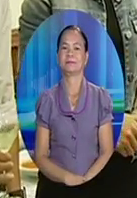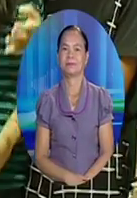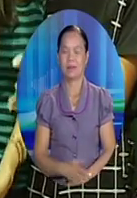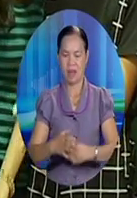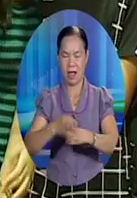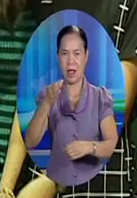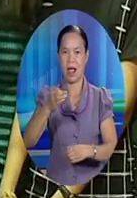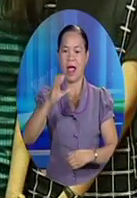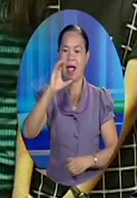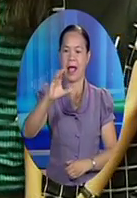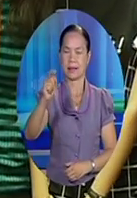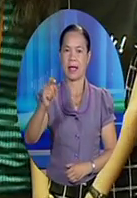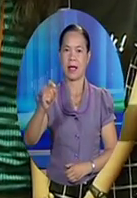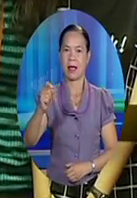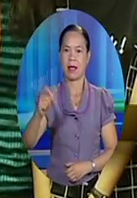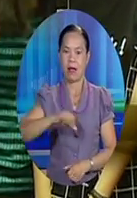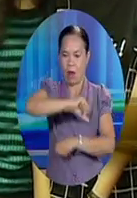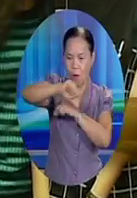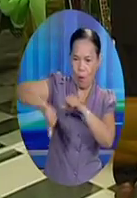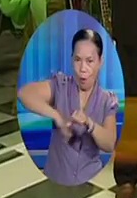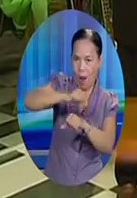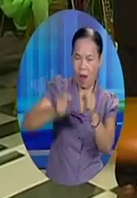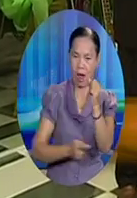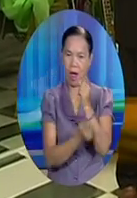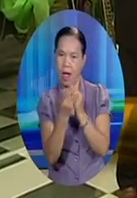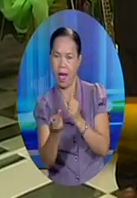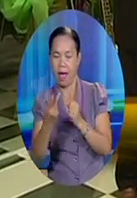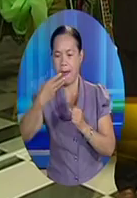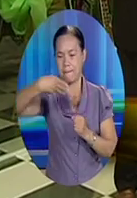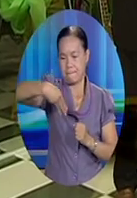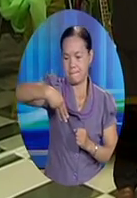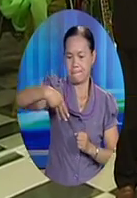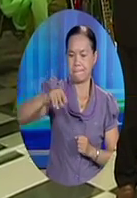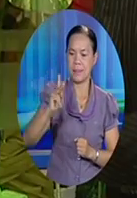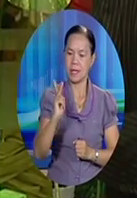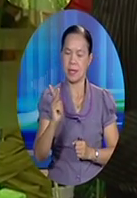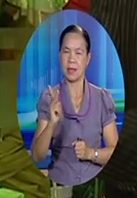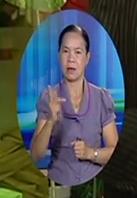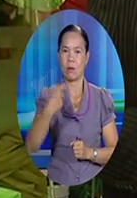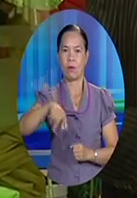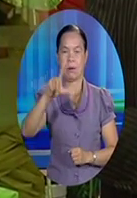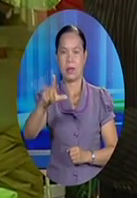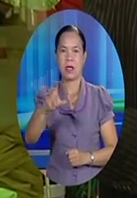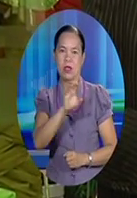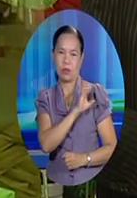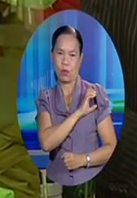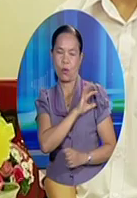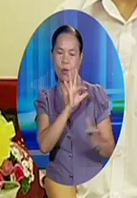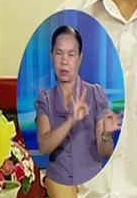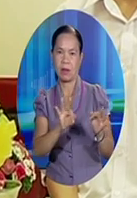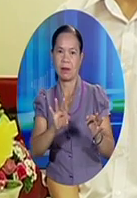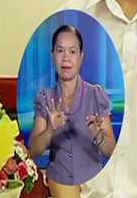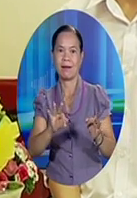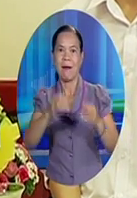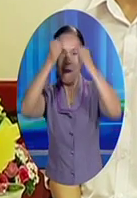hệ thống Casa Italia chính thức được đưa vào hoạt động chi nhánh thứ hai tại khu Phú Mỹ Hưng, phường Tân Phong, quận 7. Đây là chuỗi cửa hàng được thiết kế theo phong cách lãng mạn